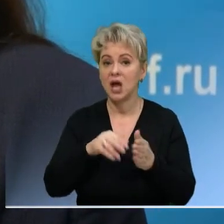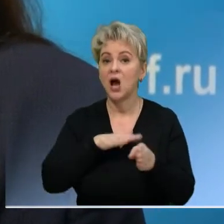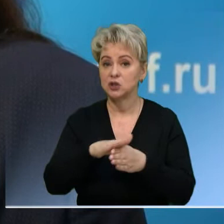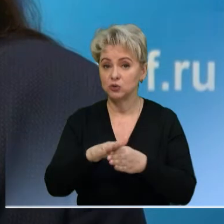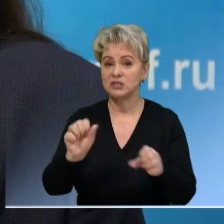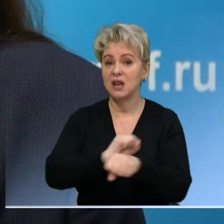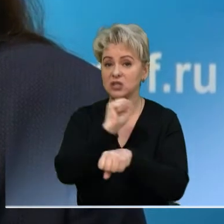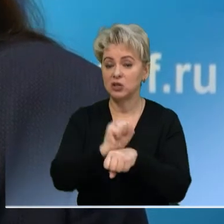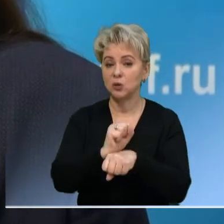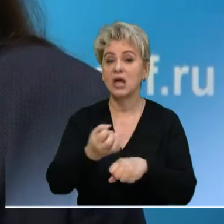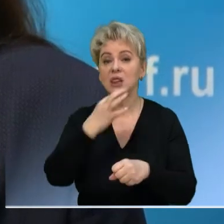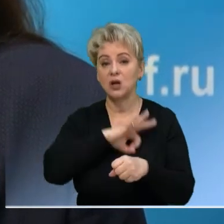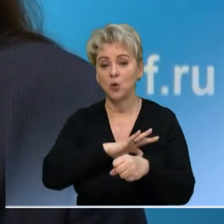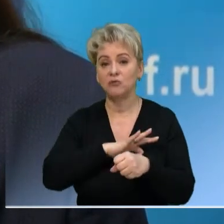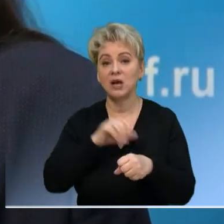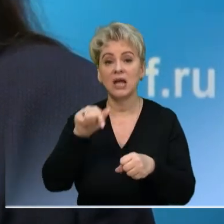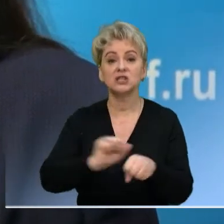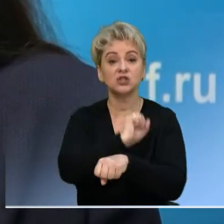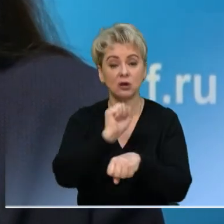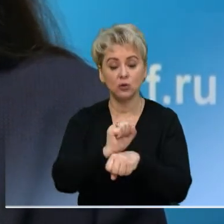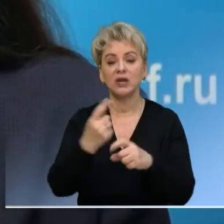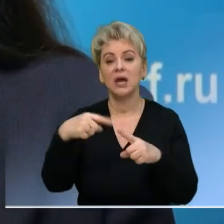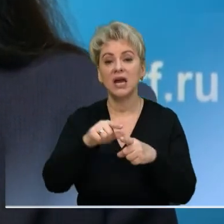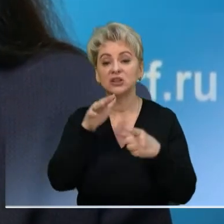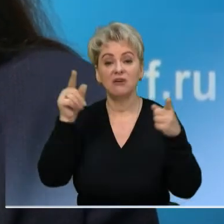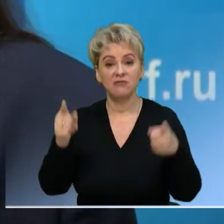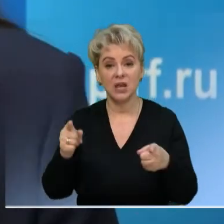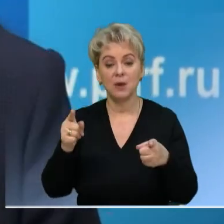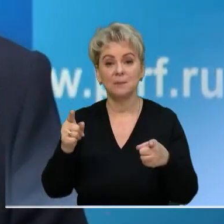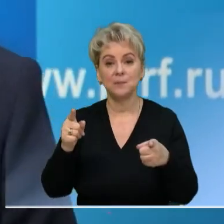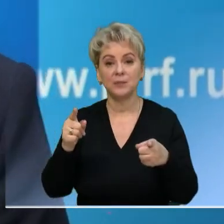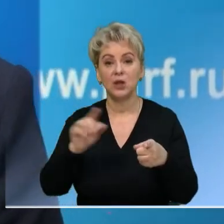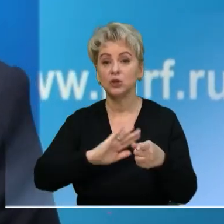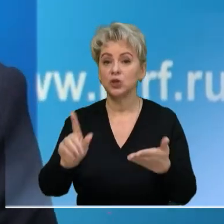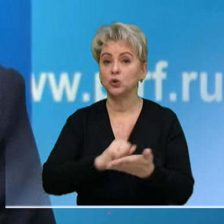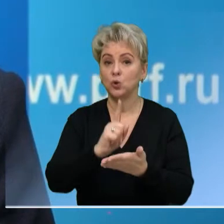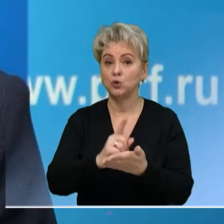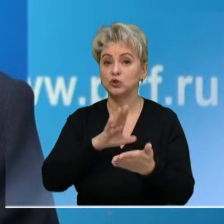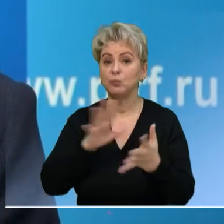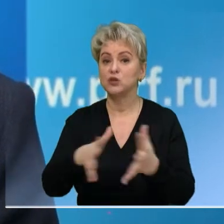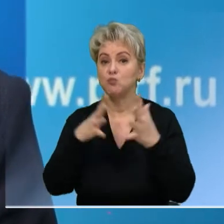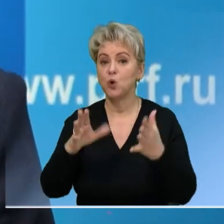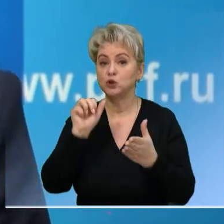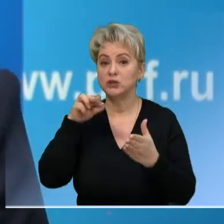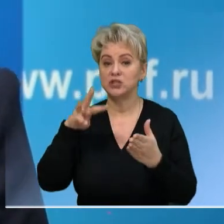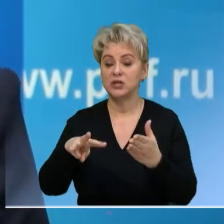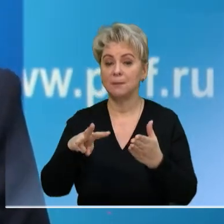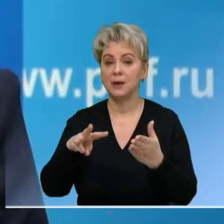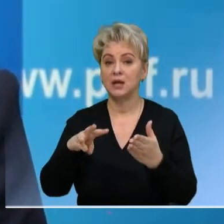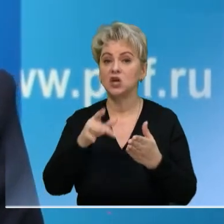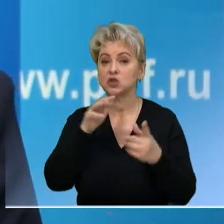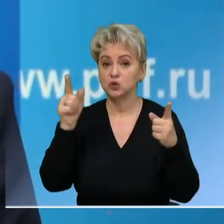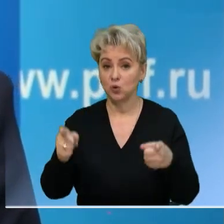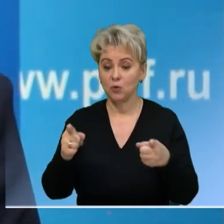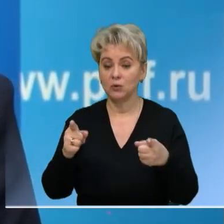осуществлять парковку на льготной парковке. Этот срок не должен быть больше, чем